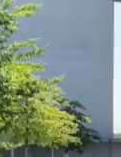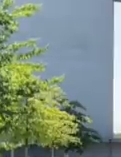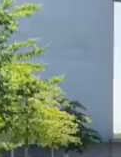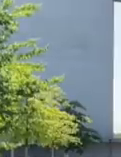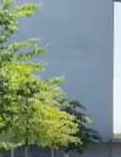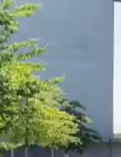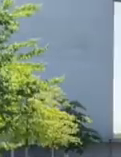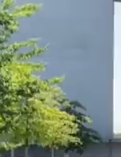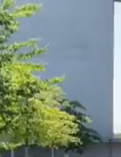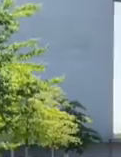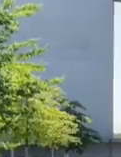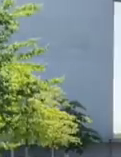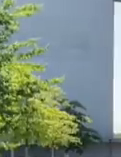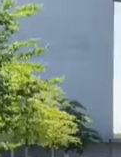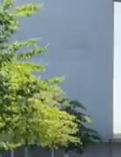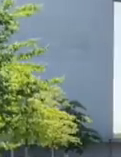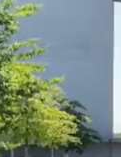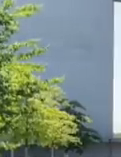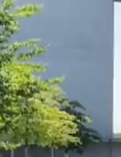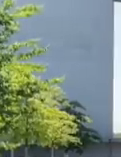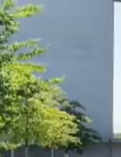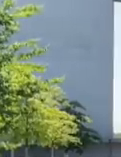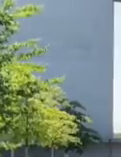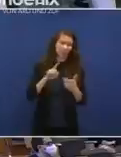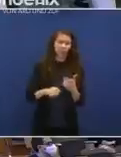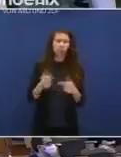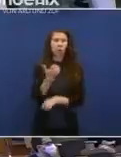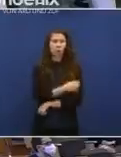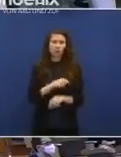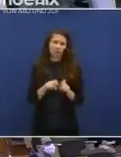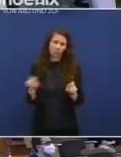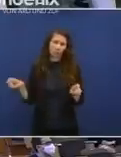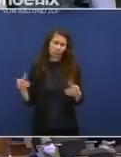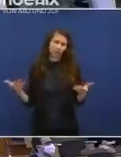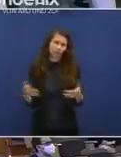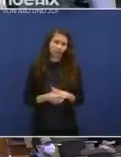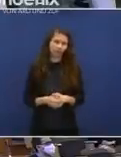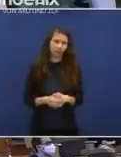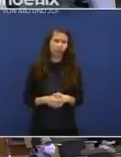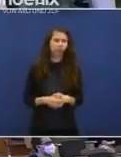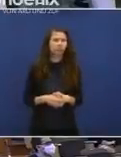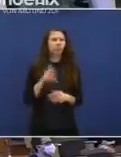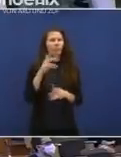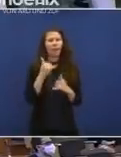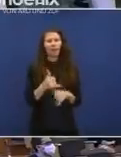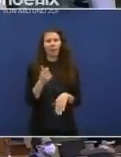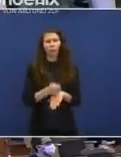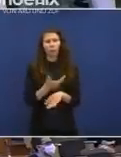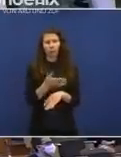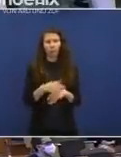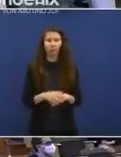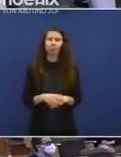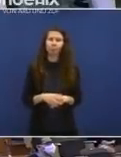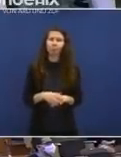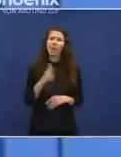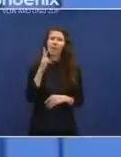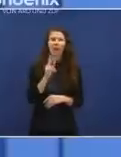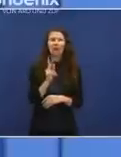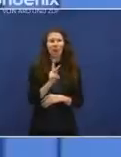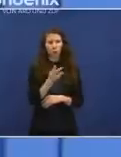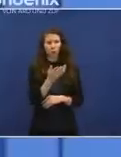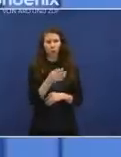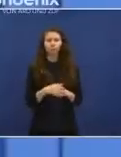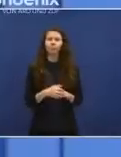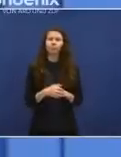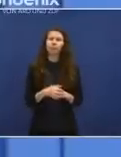den Sprecher von Jens Spahn gefragt. Schauen Sie sich die Szene an. Herr Reitschuster. Eine Frage an Herrn Kautz. Laut